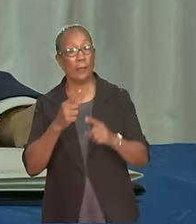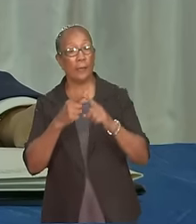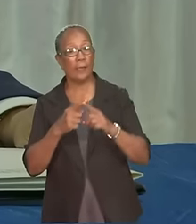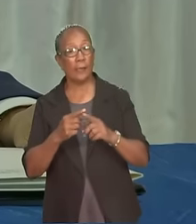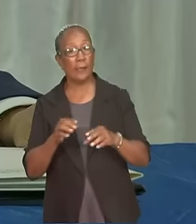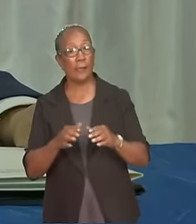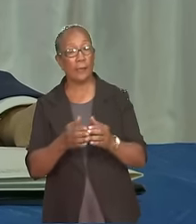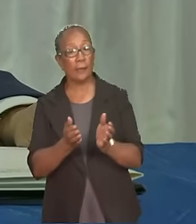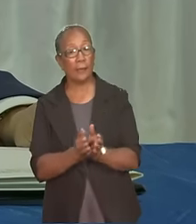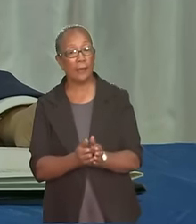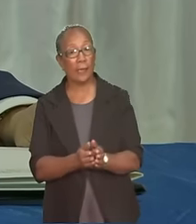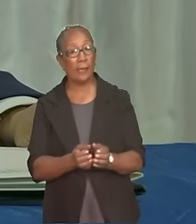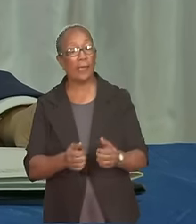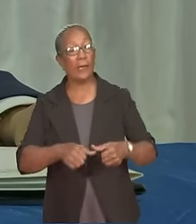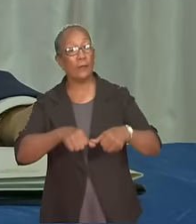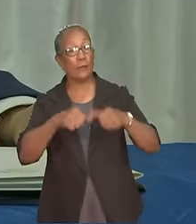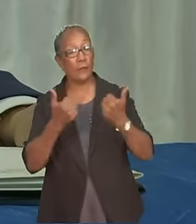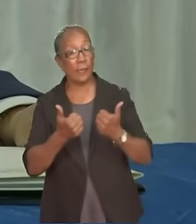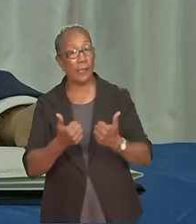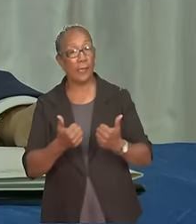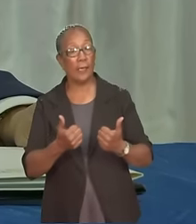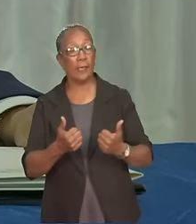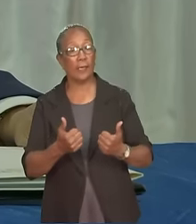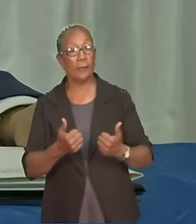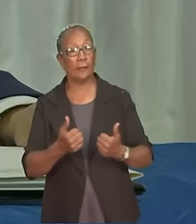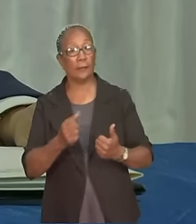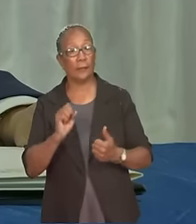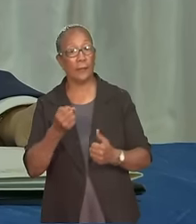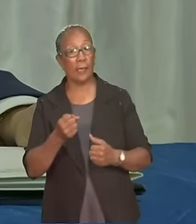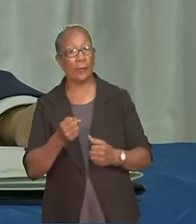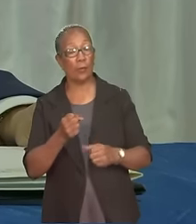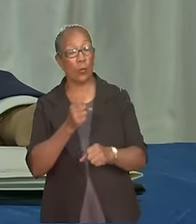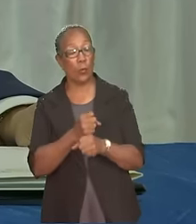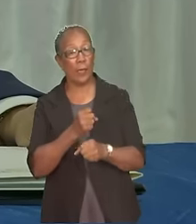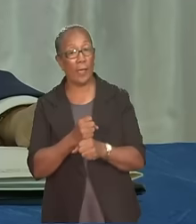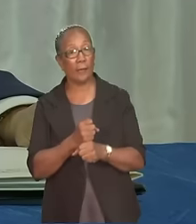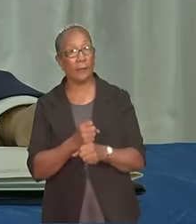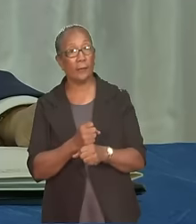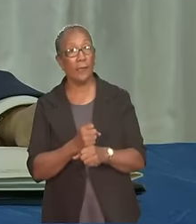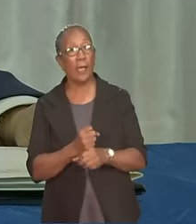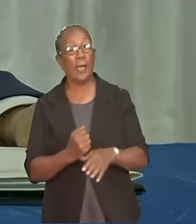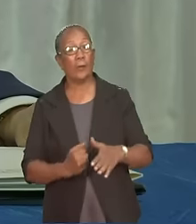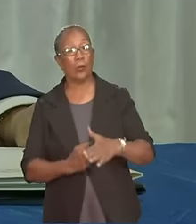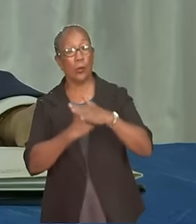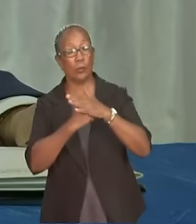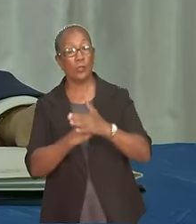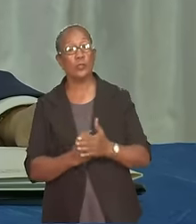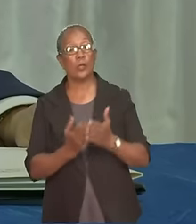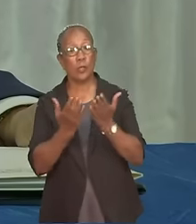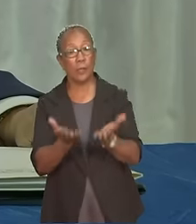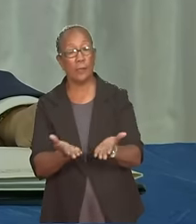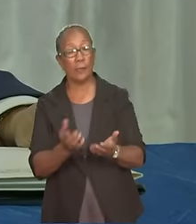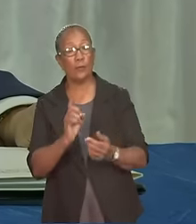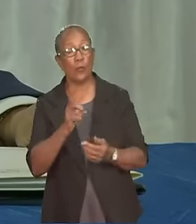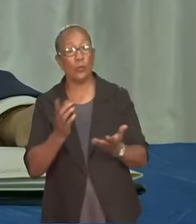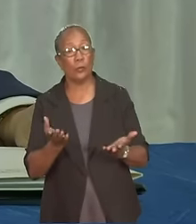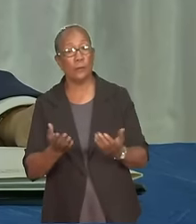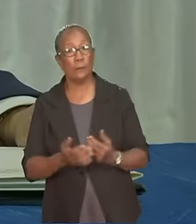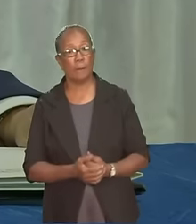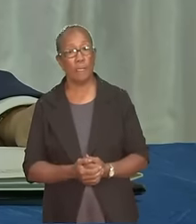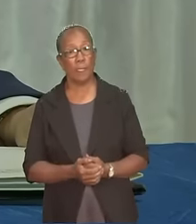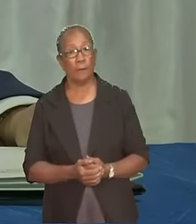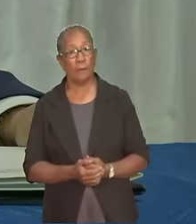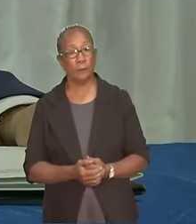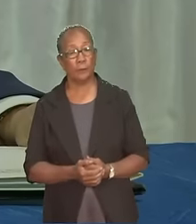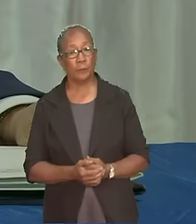vrijheid moet kunnen functioneren en dat de regering alle ondersteuning moet geven aan de Rekenkamer. Ze hebben